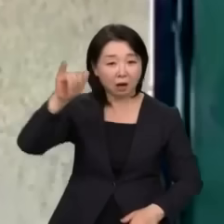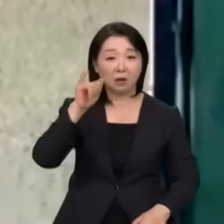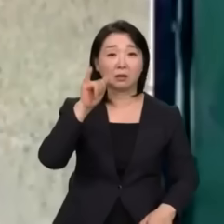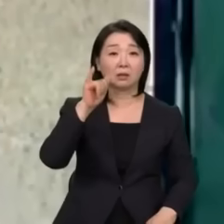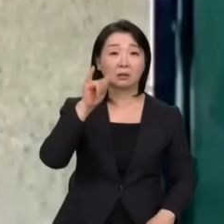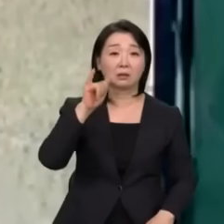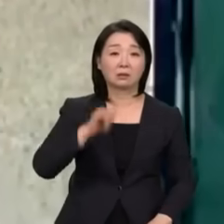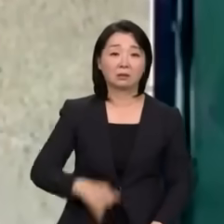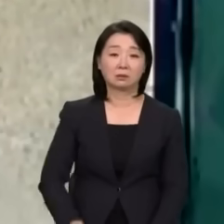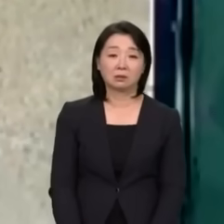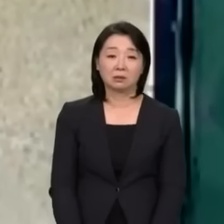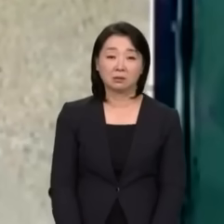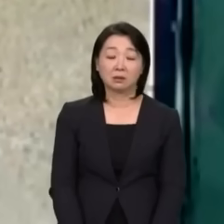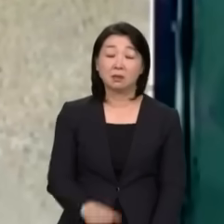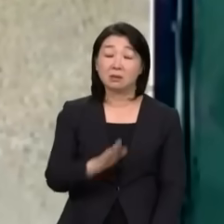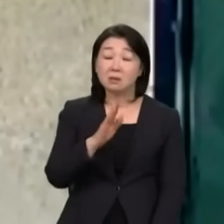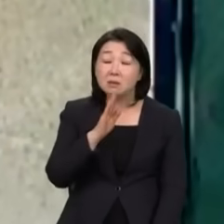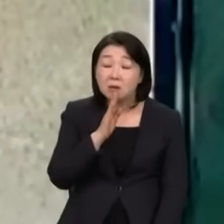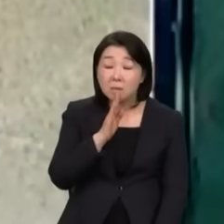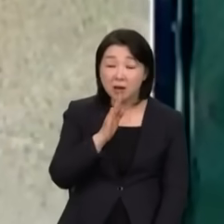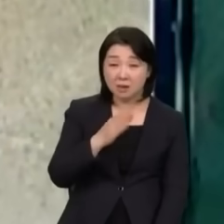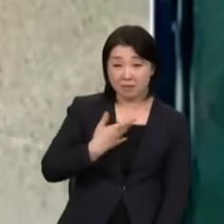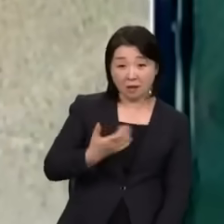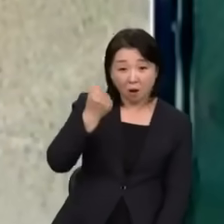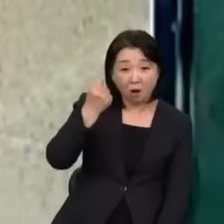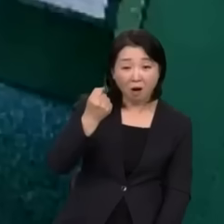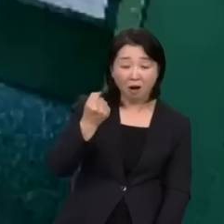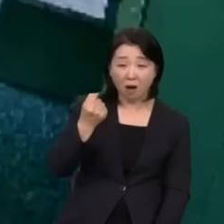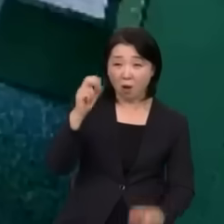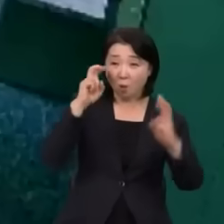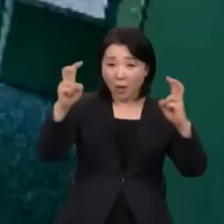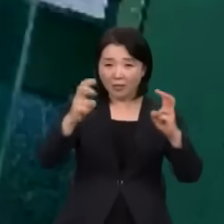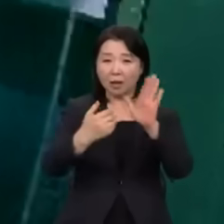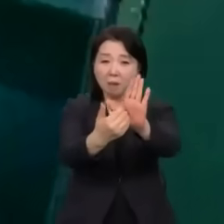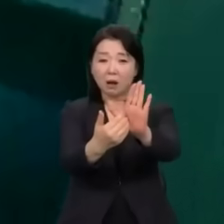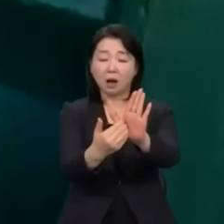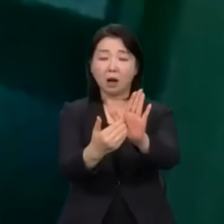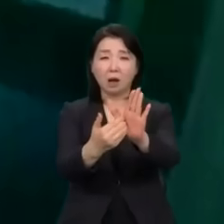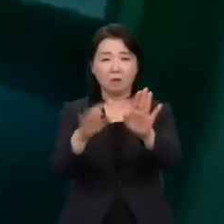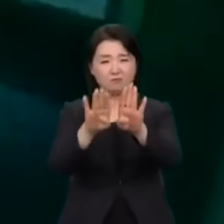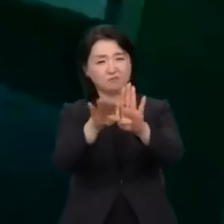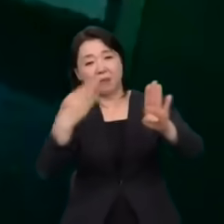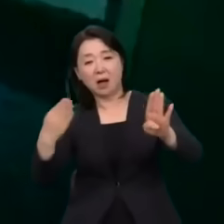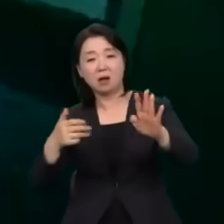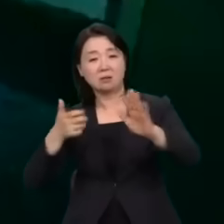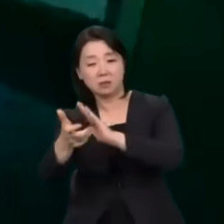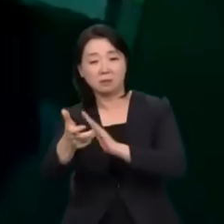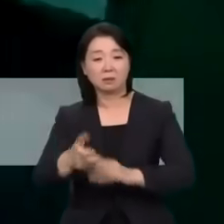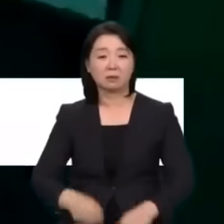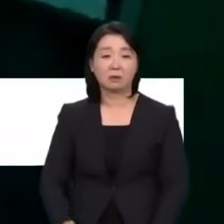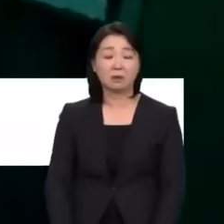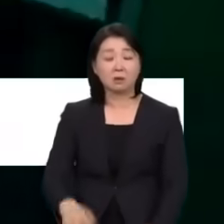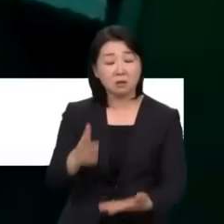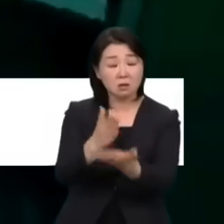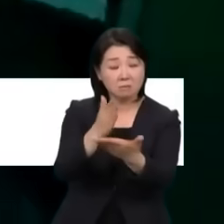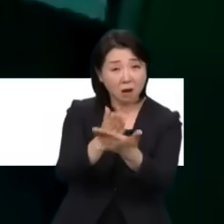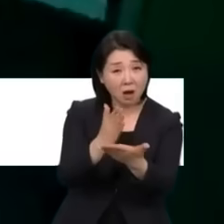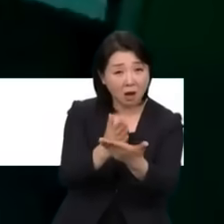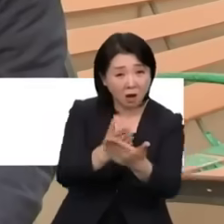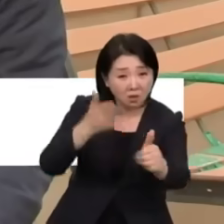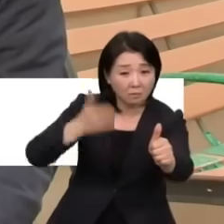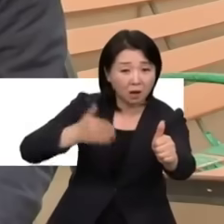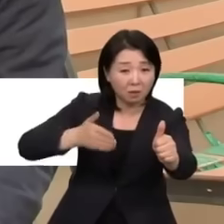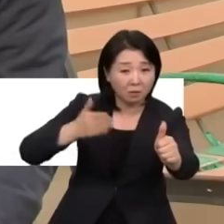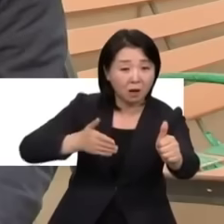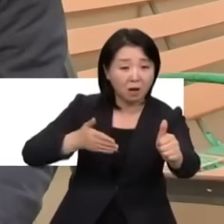계속했습니다 실제 유치권을 가진 업체 직원들이 막아서지만 문을 뜯고 침입합니다 제가 이어지면 안 된다고 말렸는데